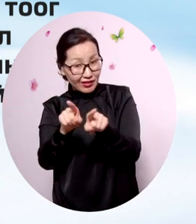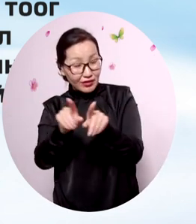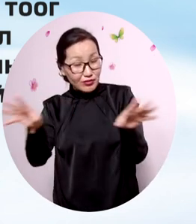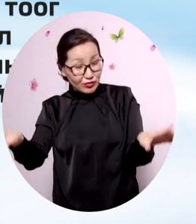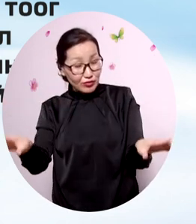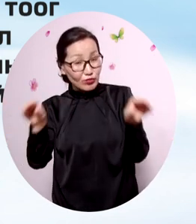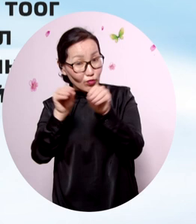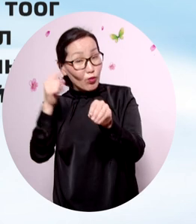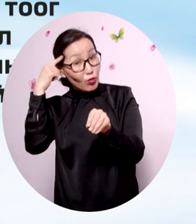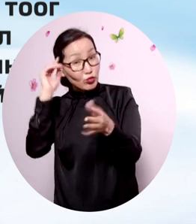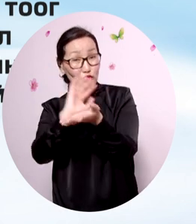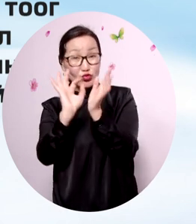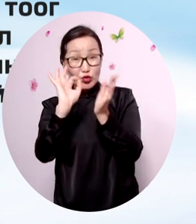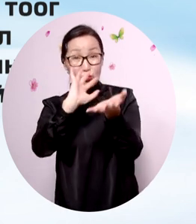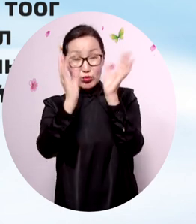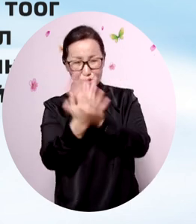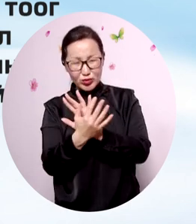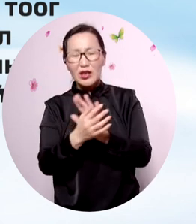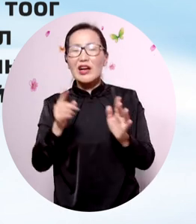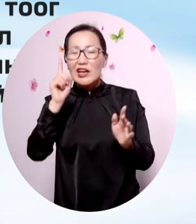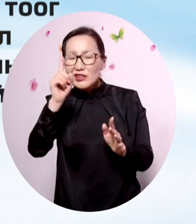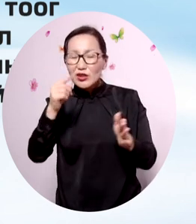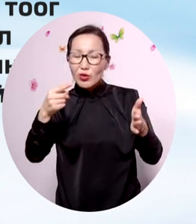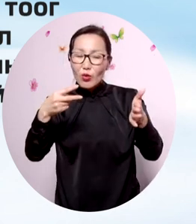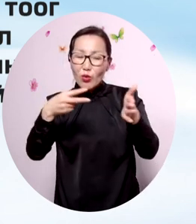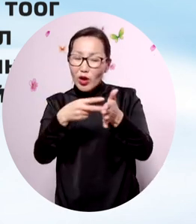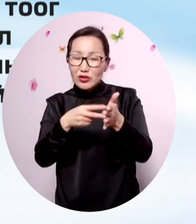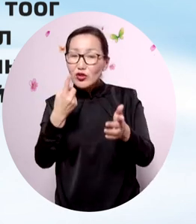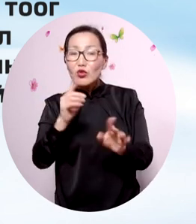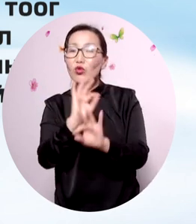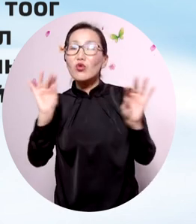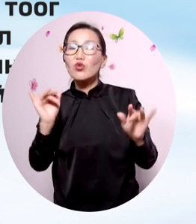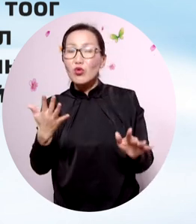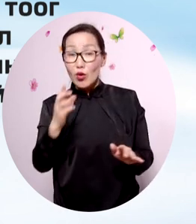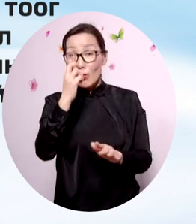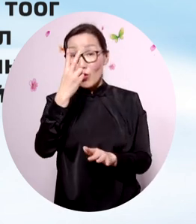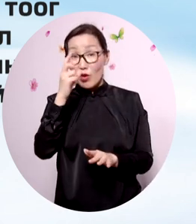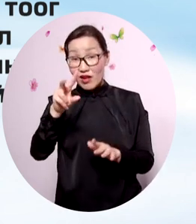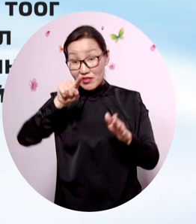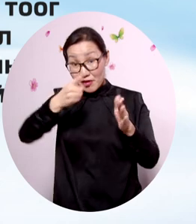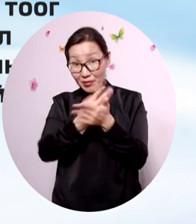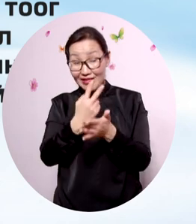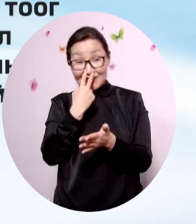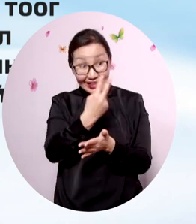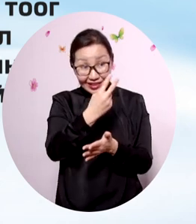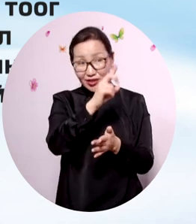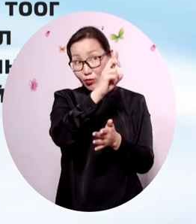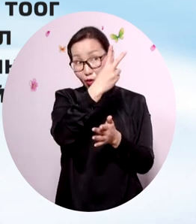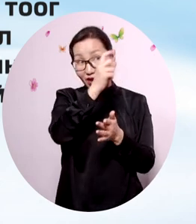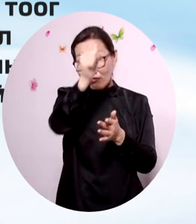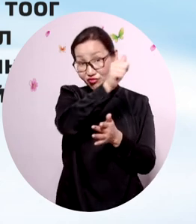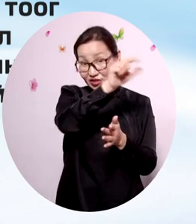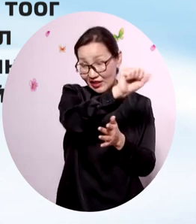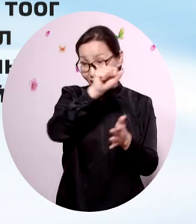байна. Ганцхан аравтын бутархайг хуваахтаа бүхэл хэсгээ хувааж дуусангууд бүхлийн цэгийг ногдурт